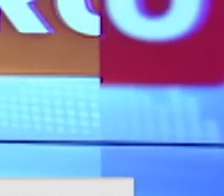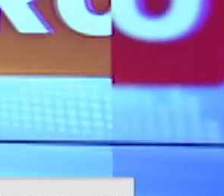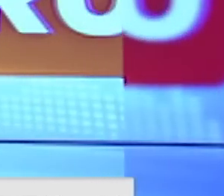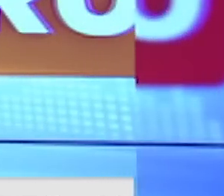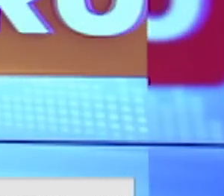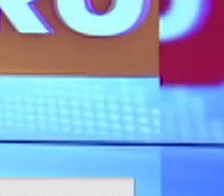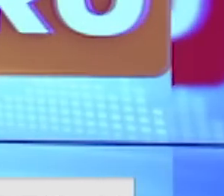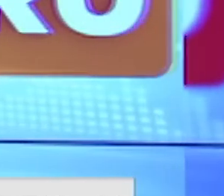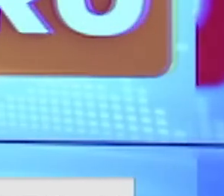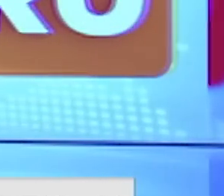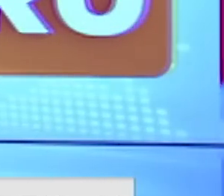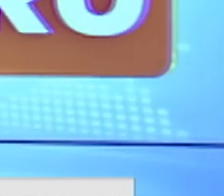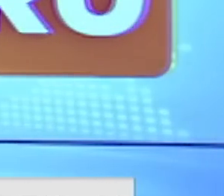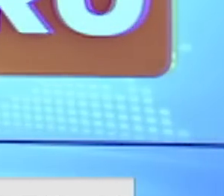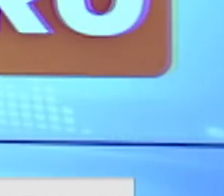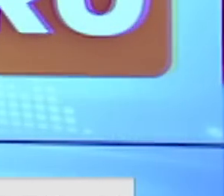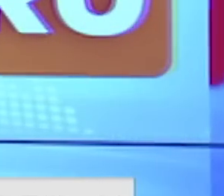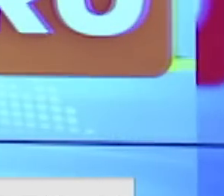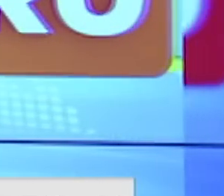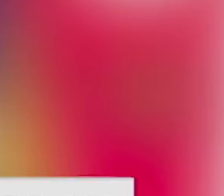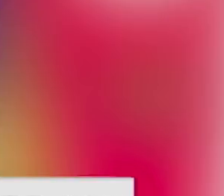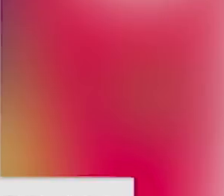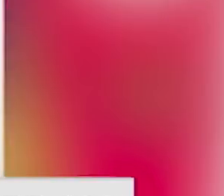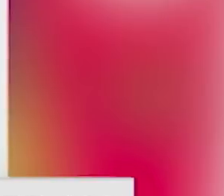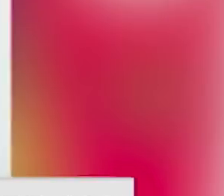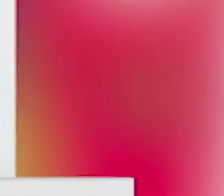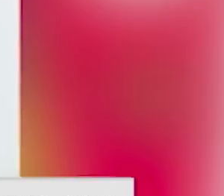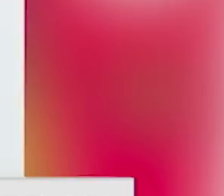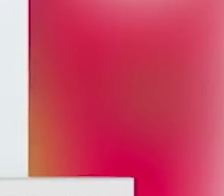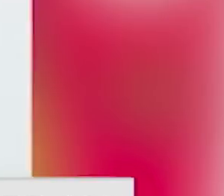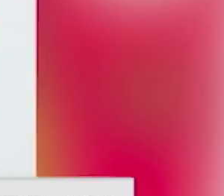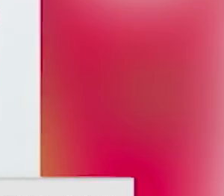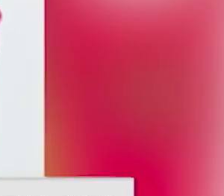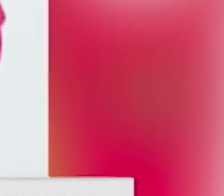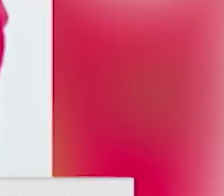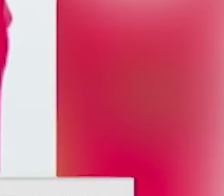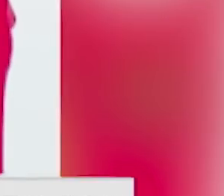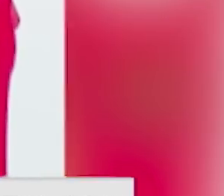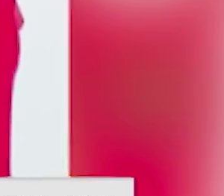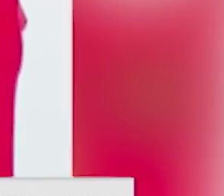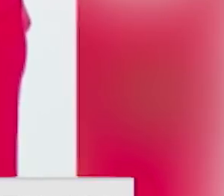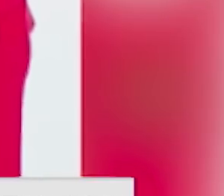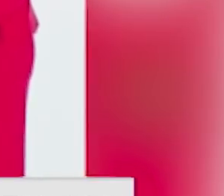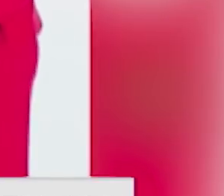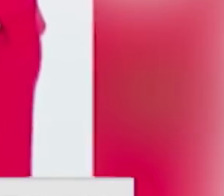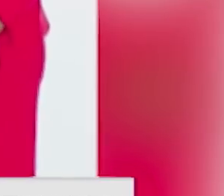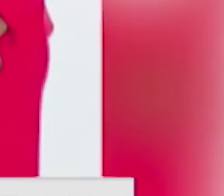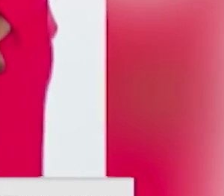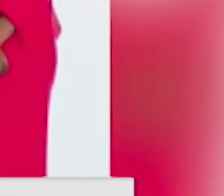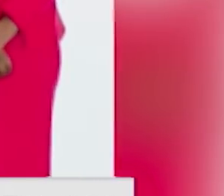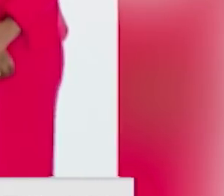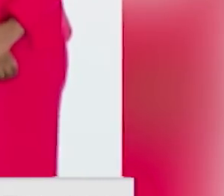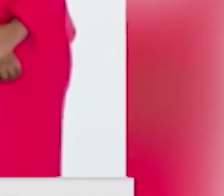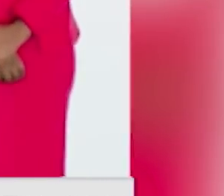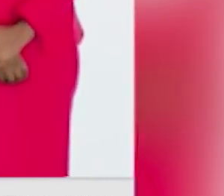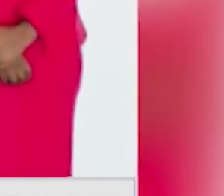bya internet baganira ku iterambere rirambye ku bikorwa remezo bigomba gufasha